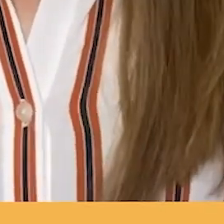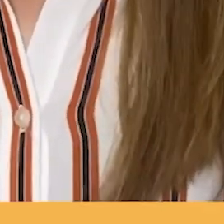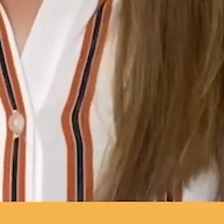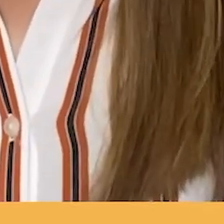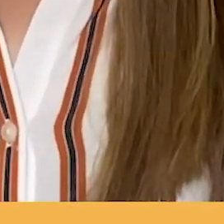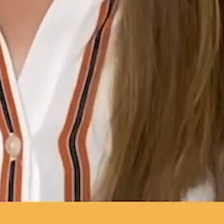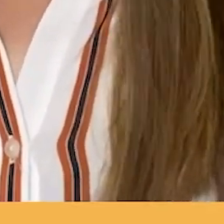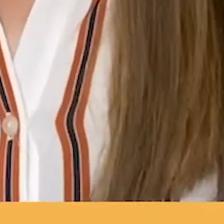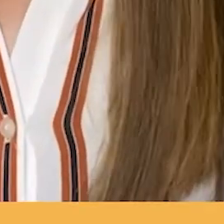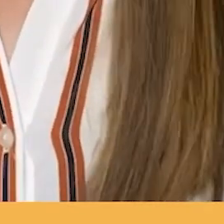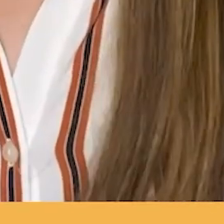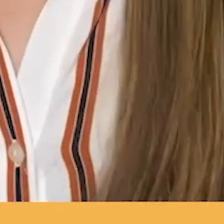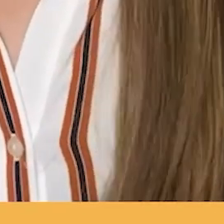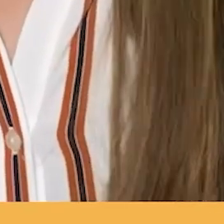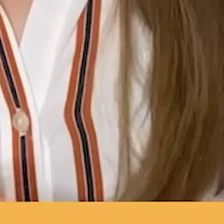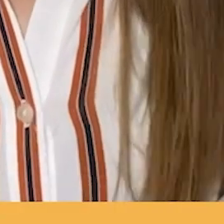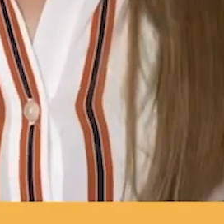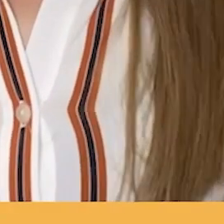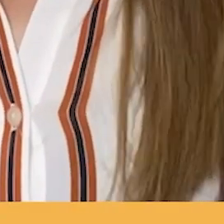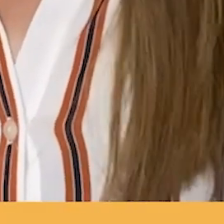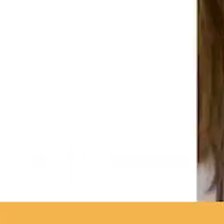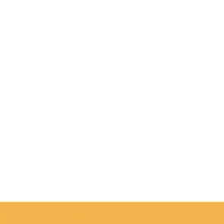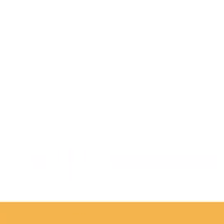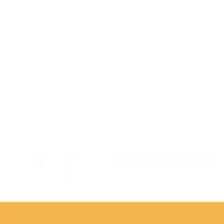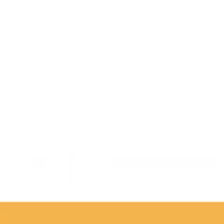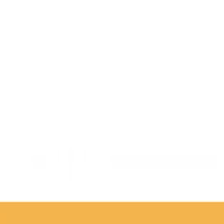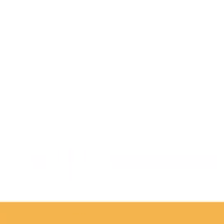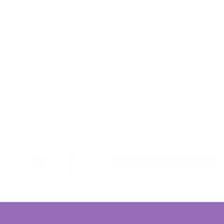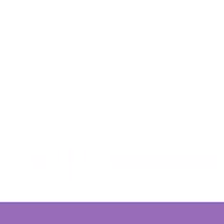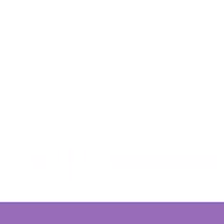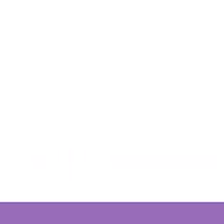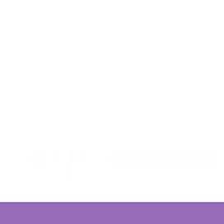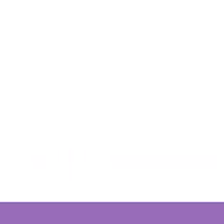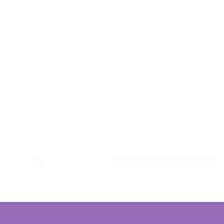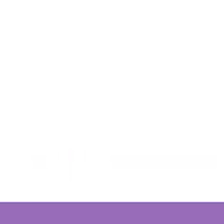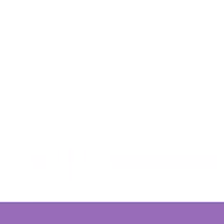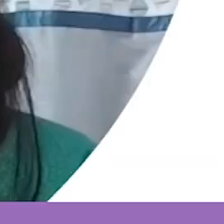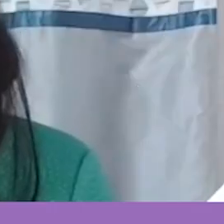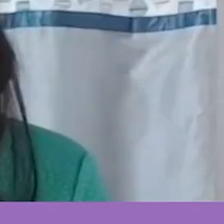habang tayo ay naglalakbay,